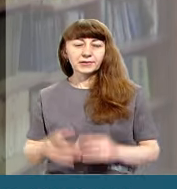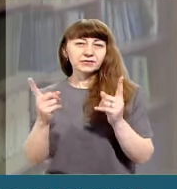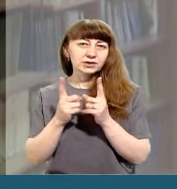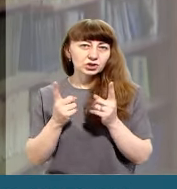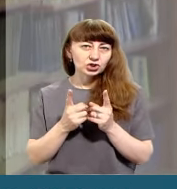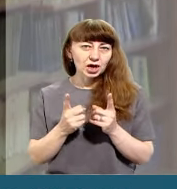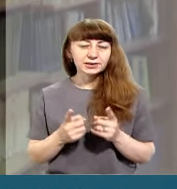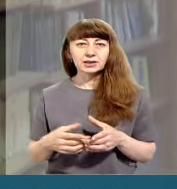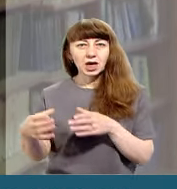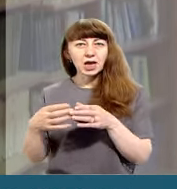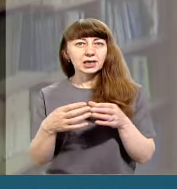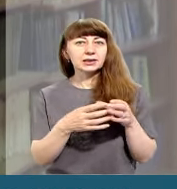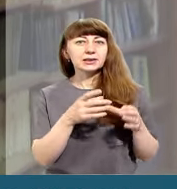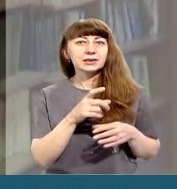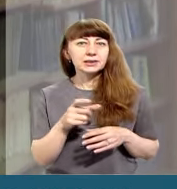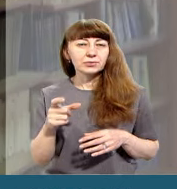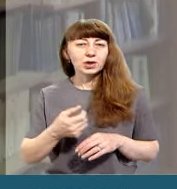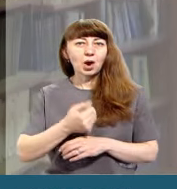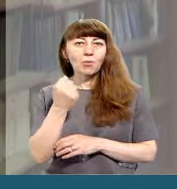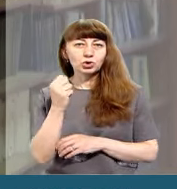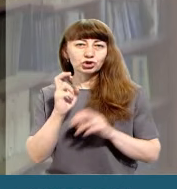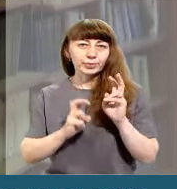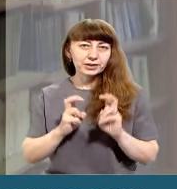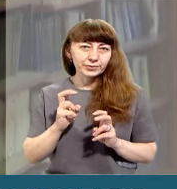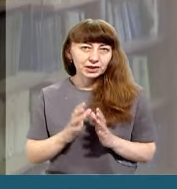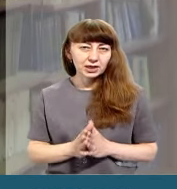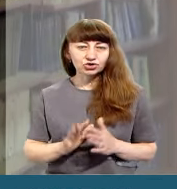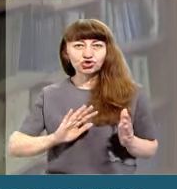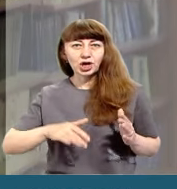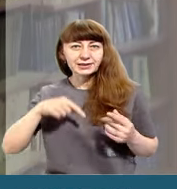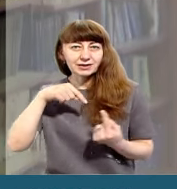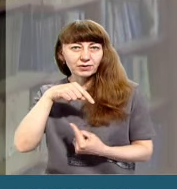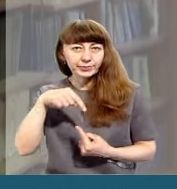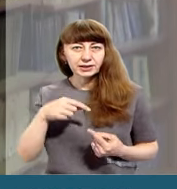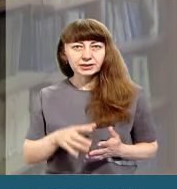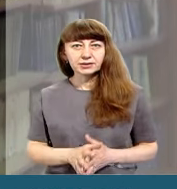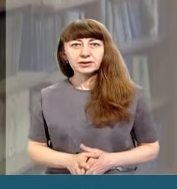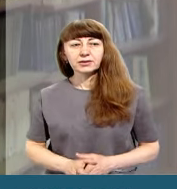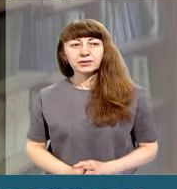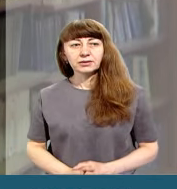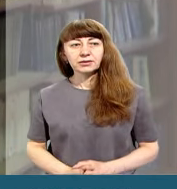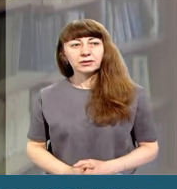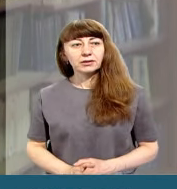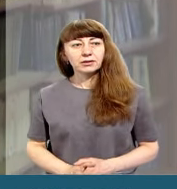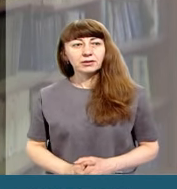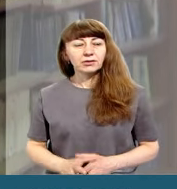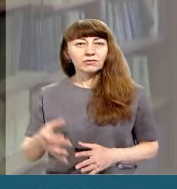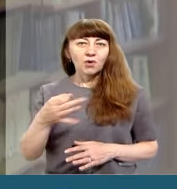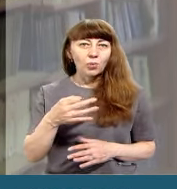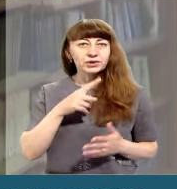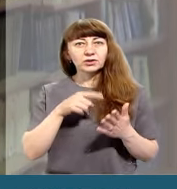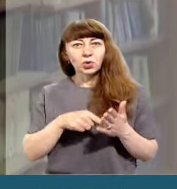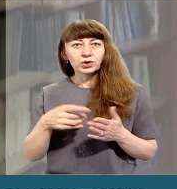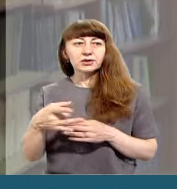встречается непосредственно с коллективами рабочих предприятий, с коллективами частного бизнеса в области, в городе,